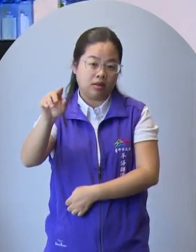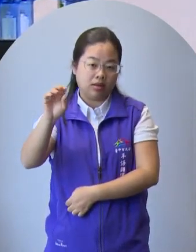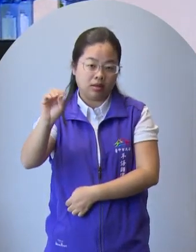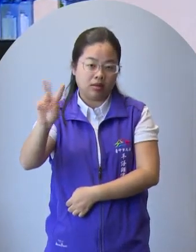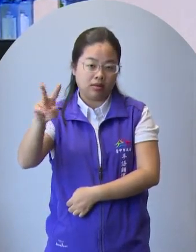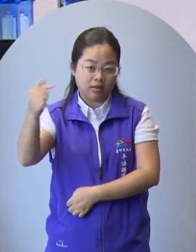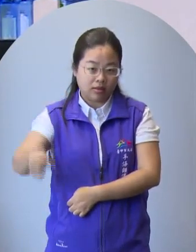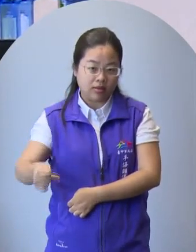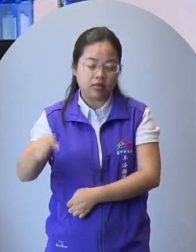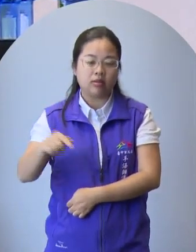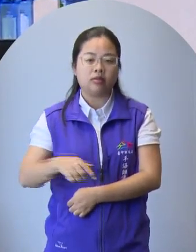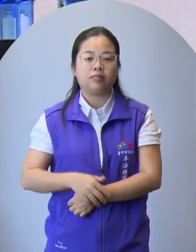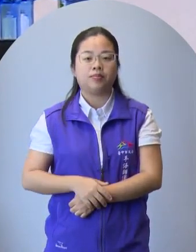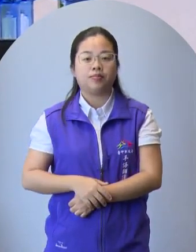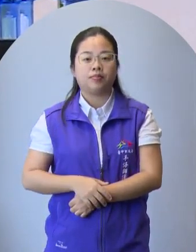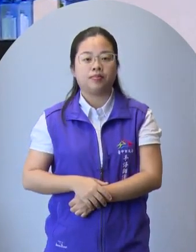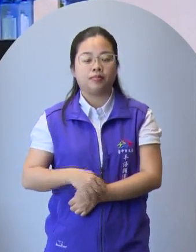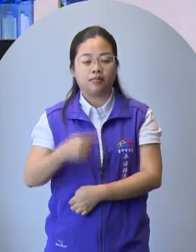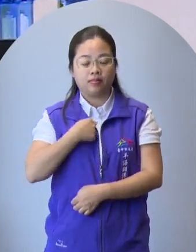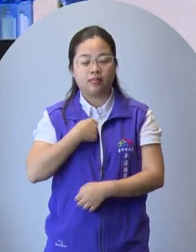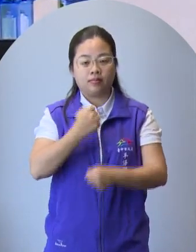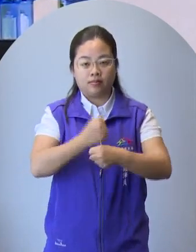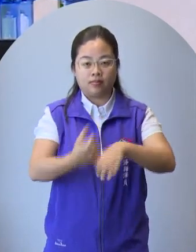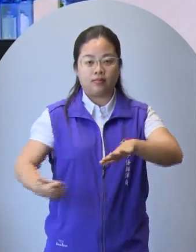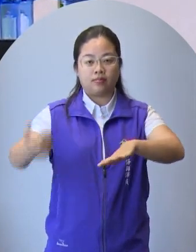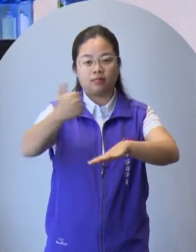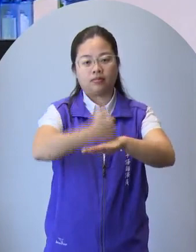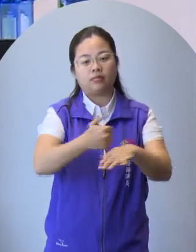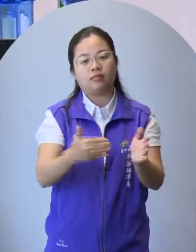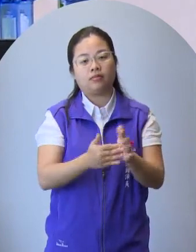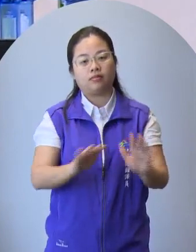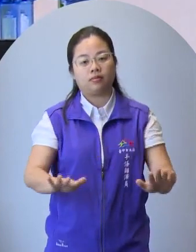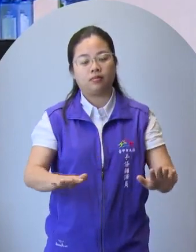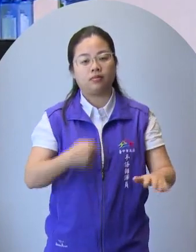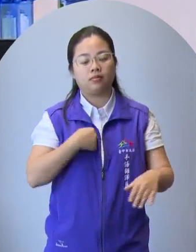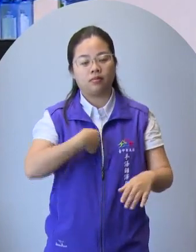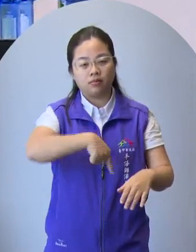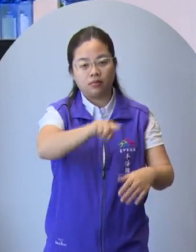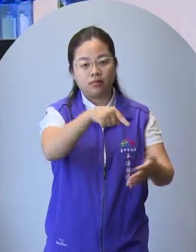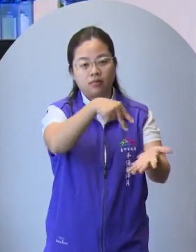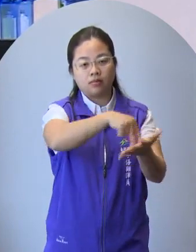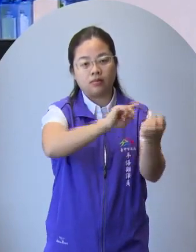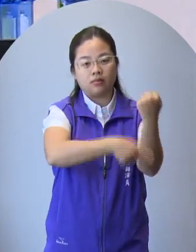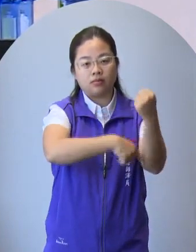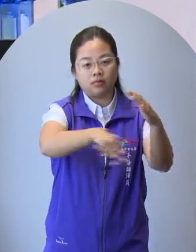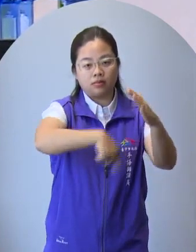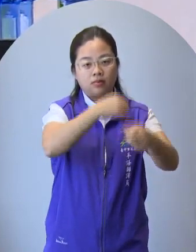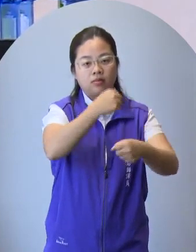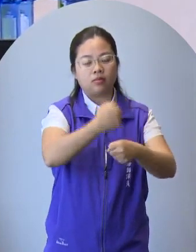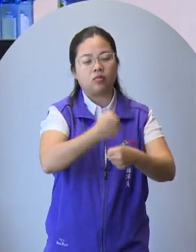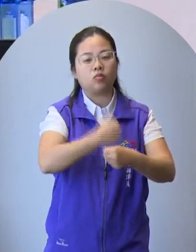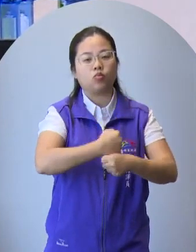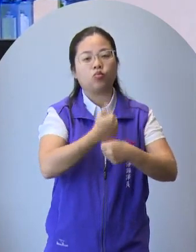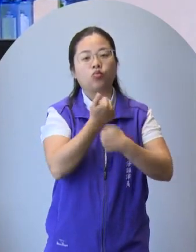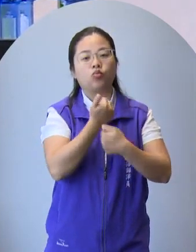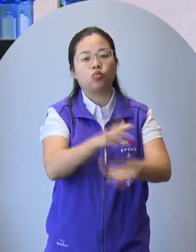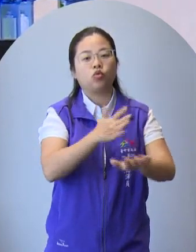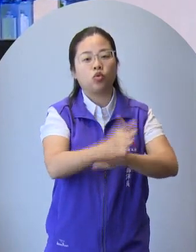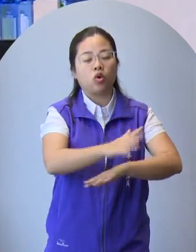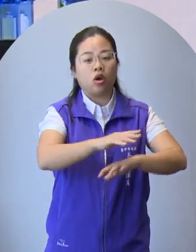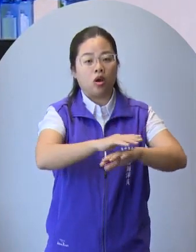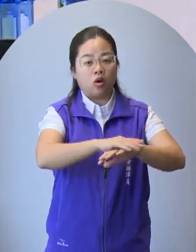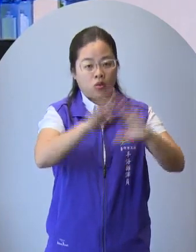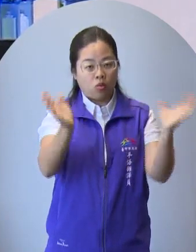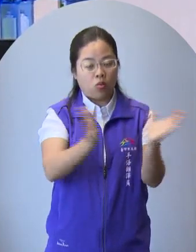2102.41亿。各位市民朋友，修院上任以来，因为我最后去在立法院里面哈，那我当过国家总预算